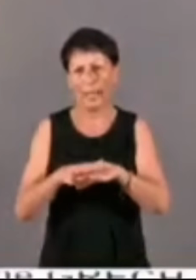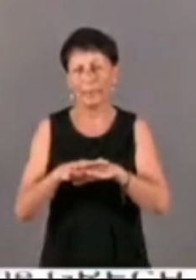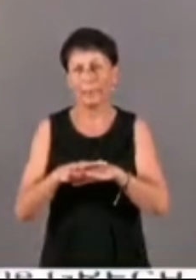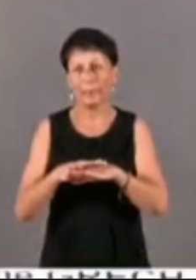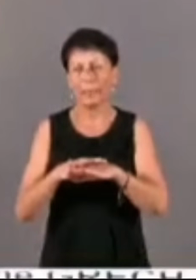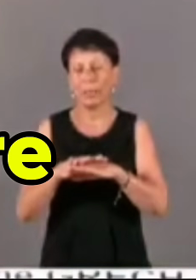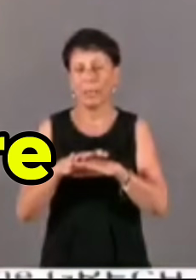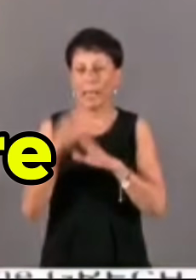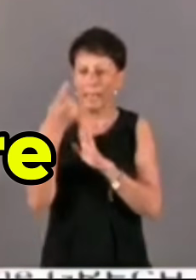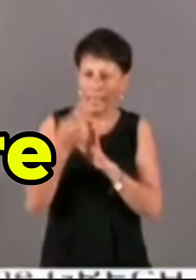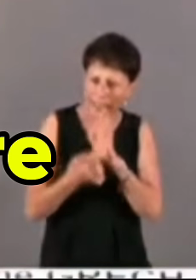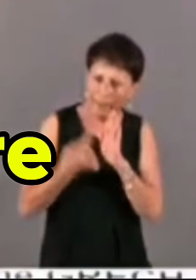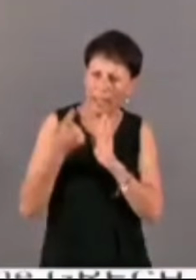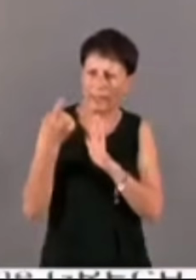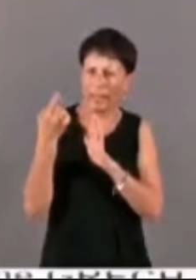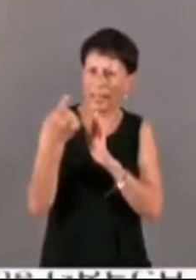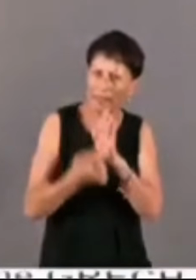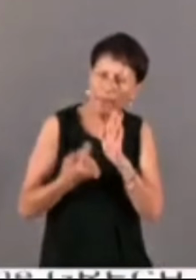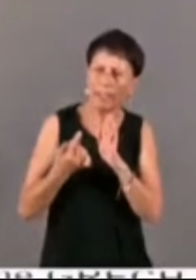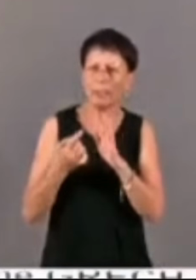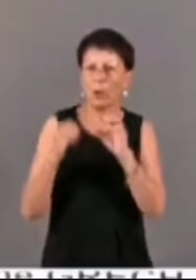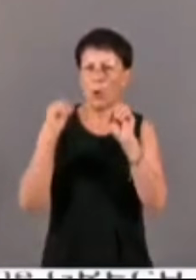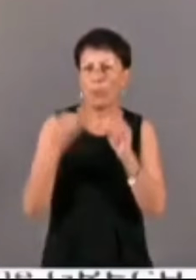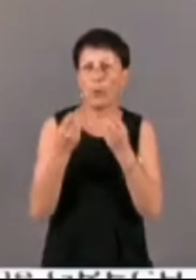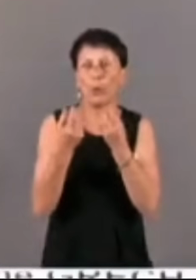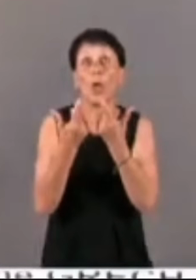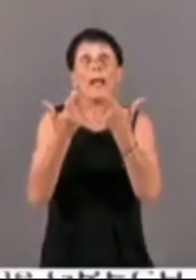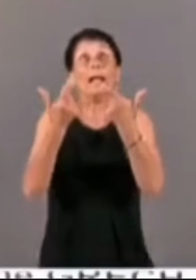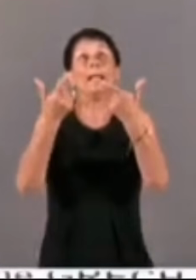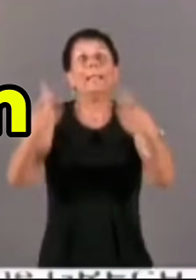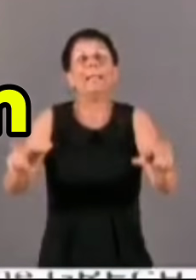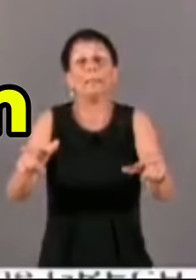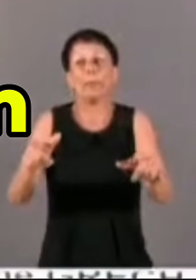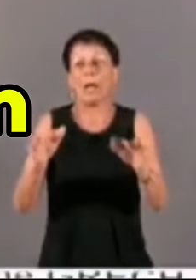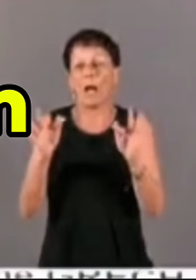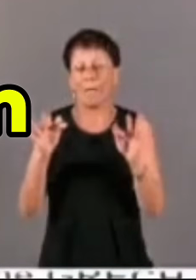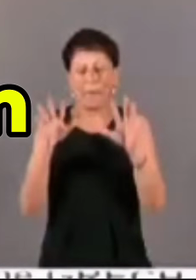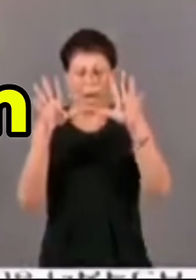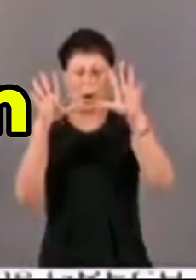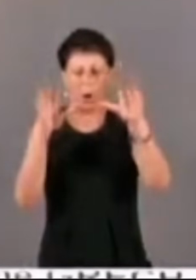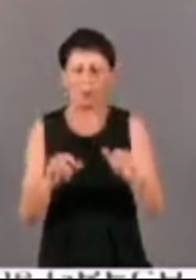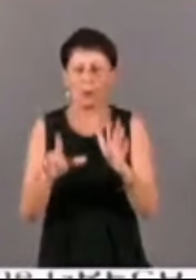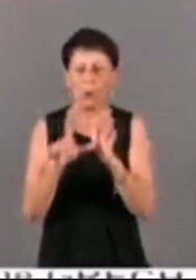de plus, une fois encore, soit libéré de cette occupation illégale.